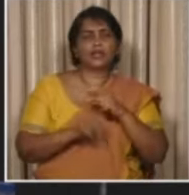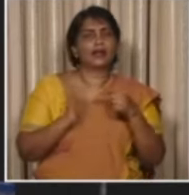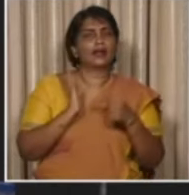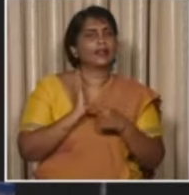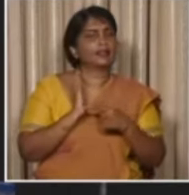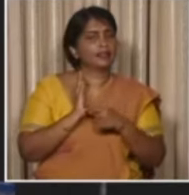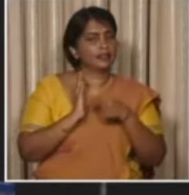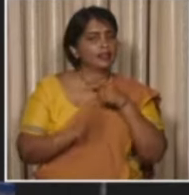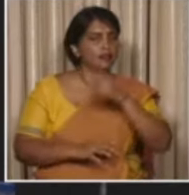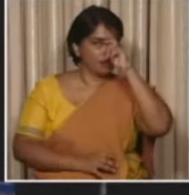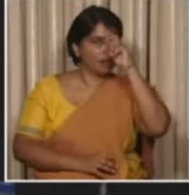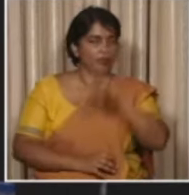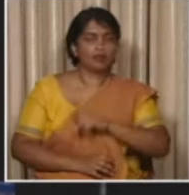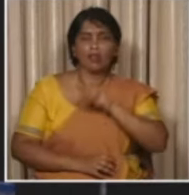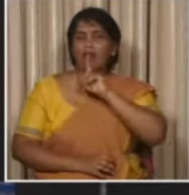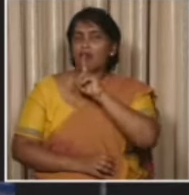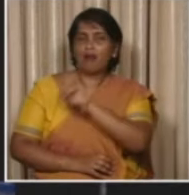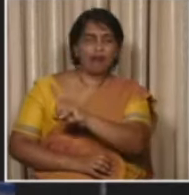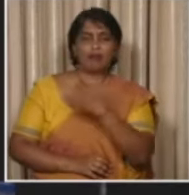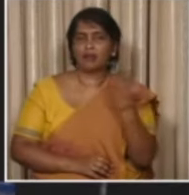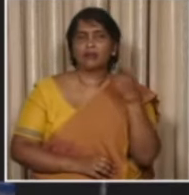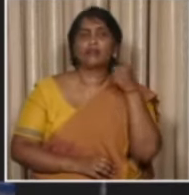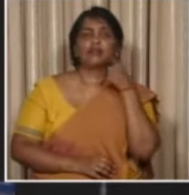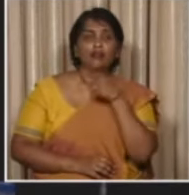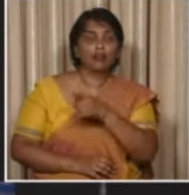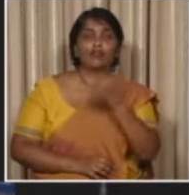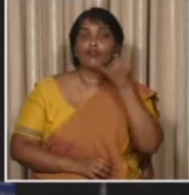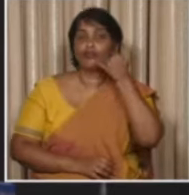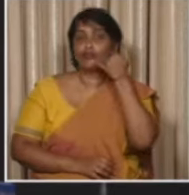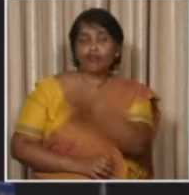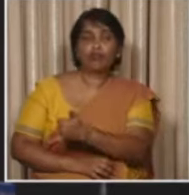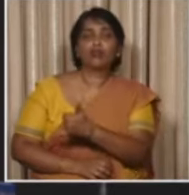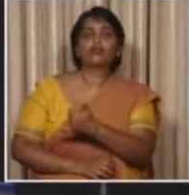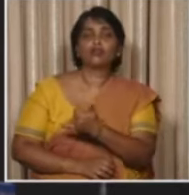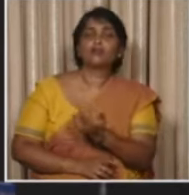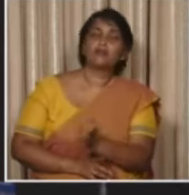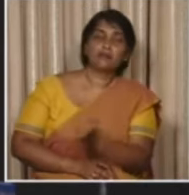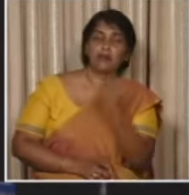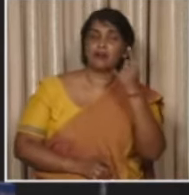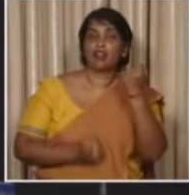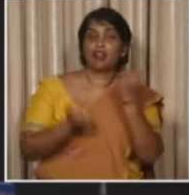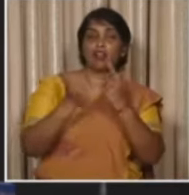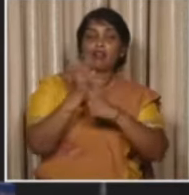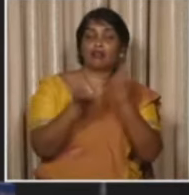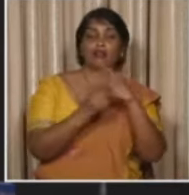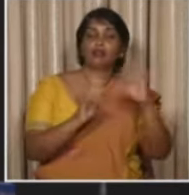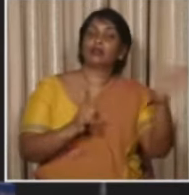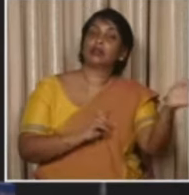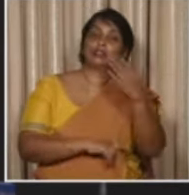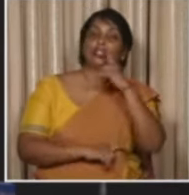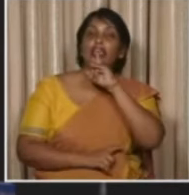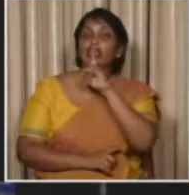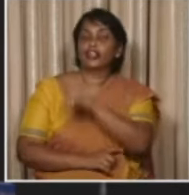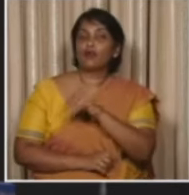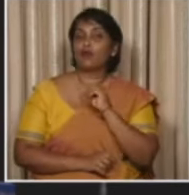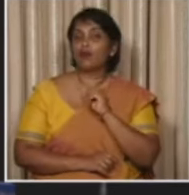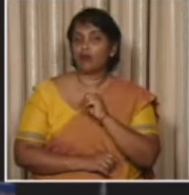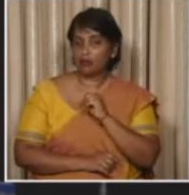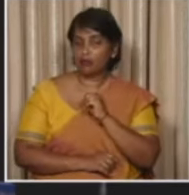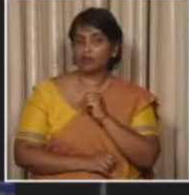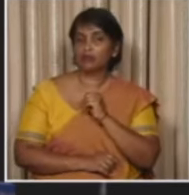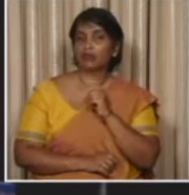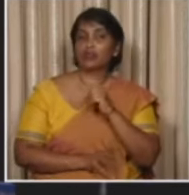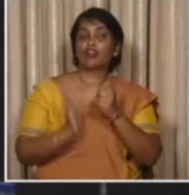තෙන්නකෝන් මහත්මයාගෙන් අහන්න නැත්තේ ඔබට කවුද අනුබල දුන්නේ ඔබෙන් කවුද ඉල්ලීම් කරේ මේ